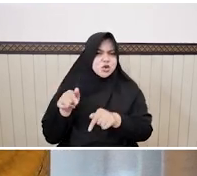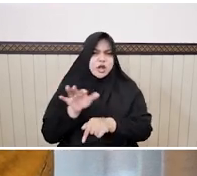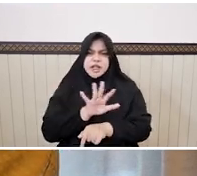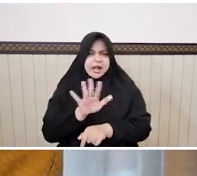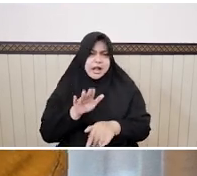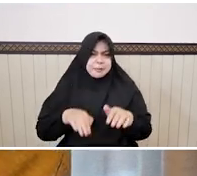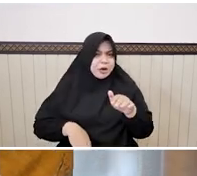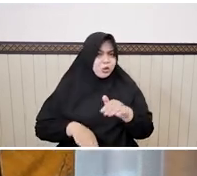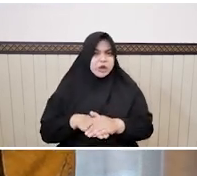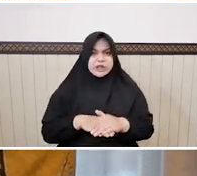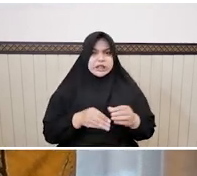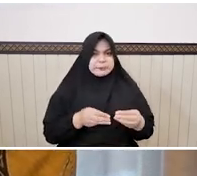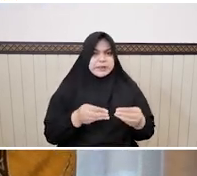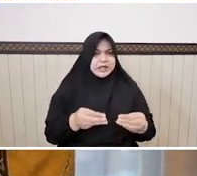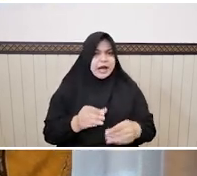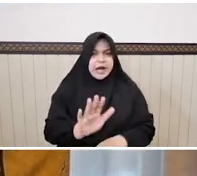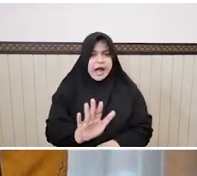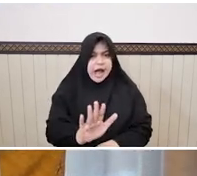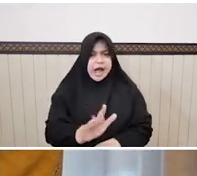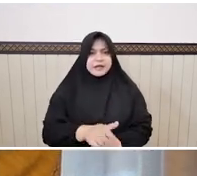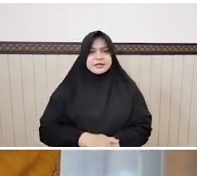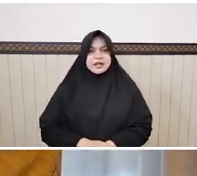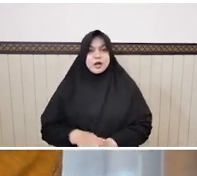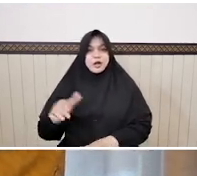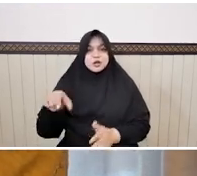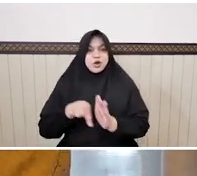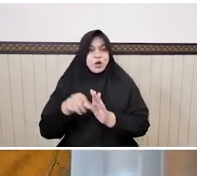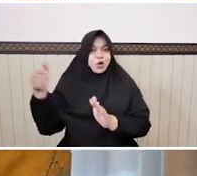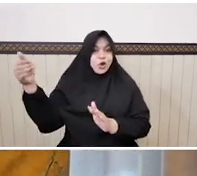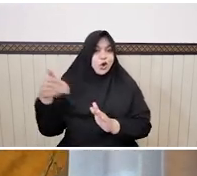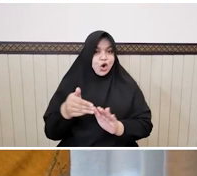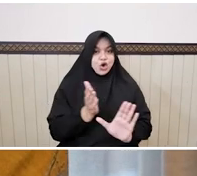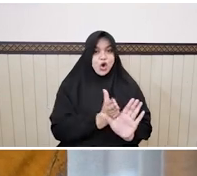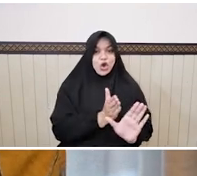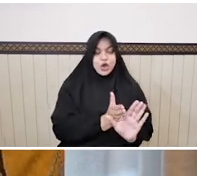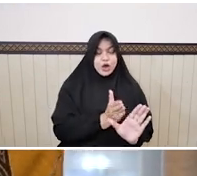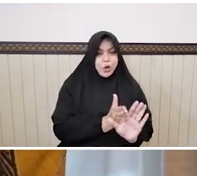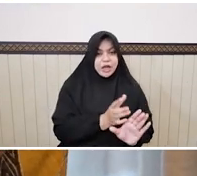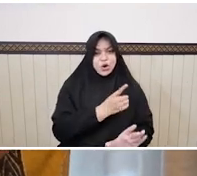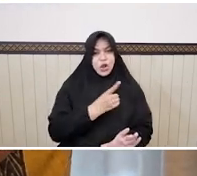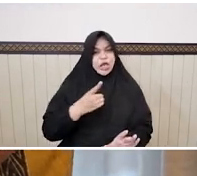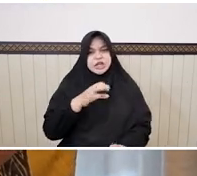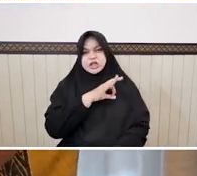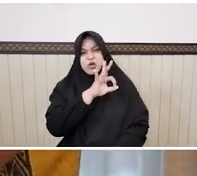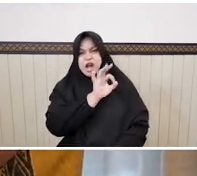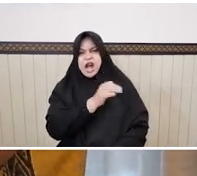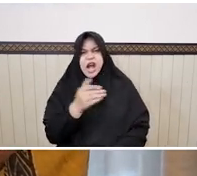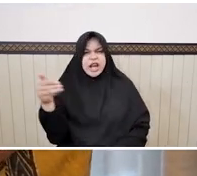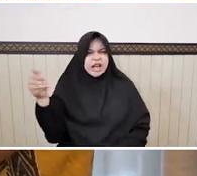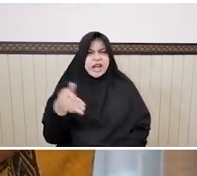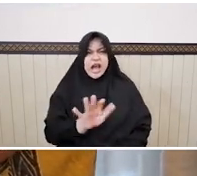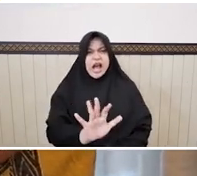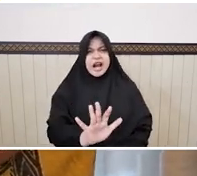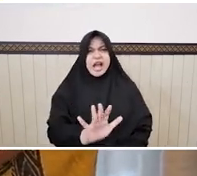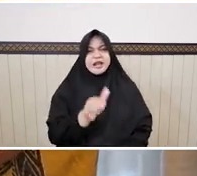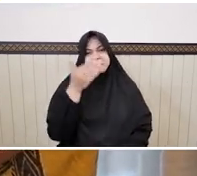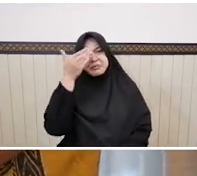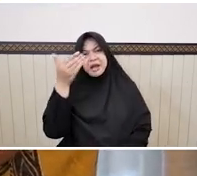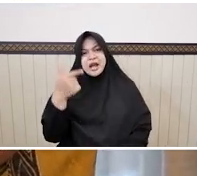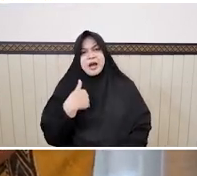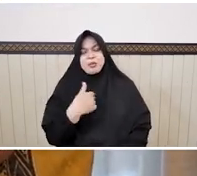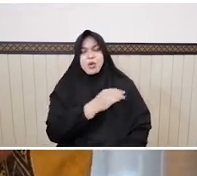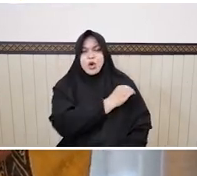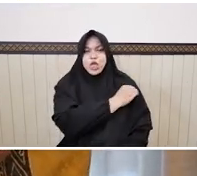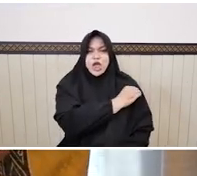tidak dipenuhi misalkan enggak didatangkan pskiater enggak didatangkan psikolog begitu Apakah ada potensi